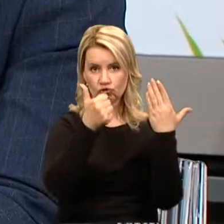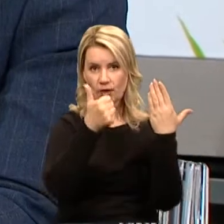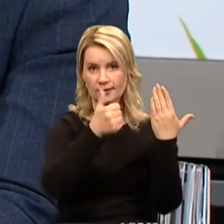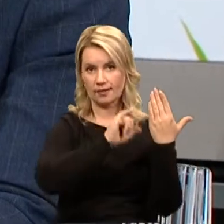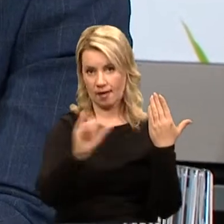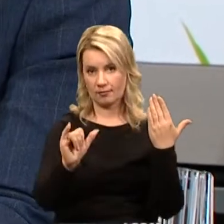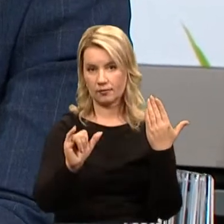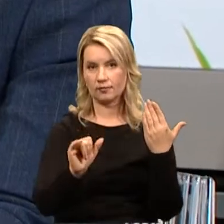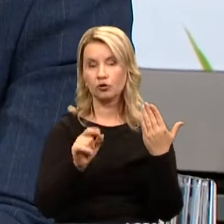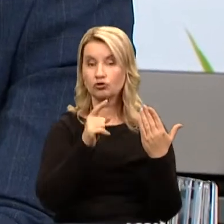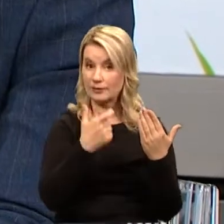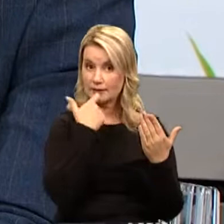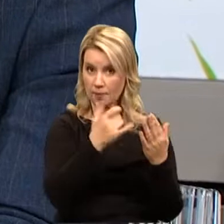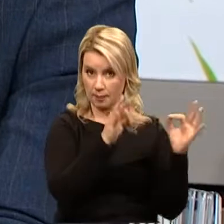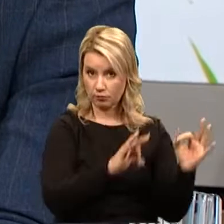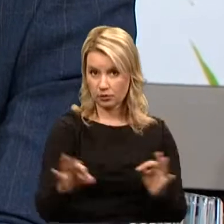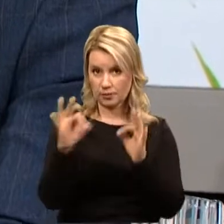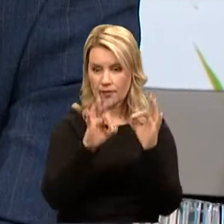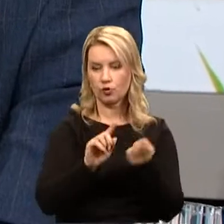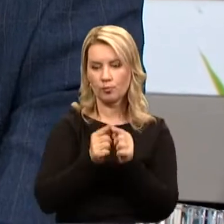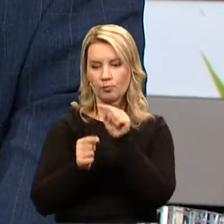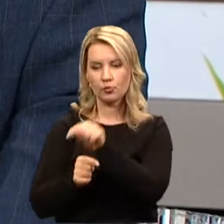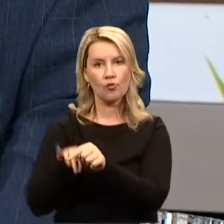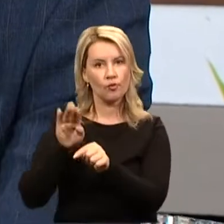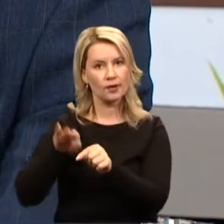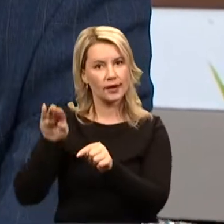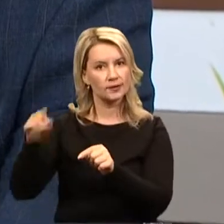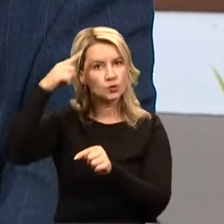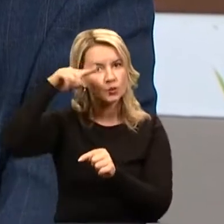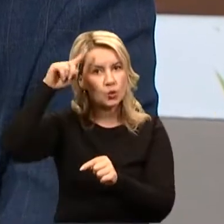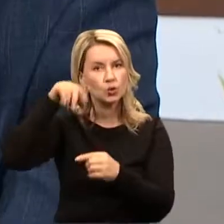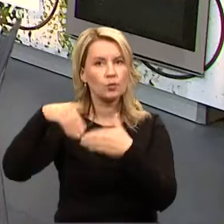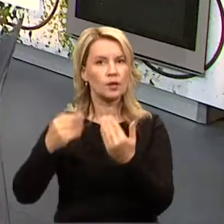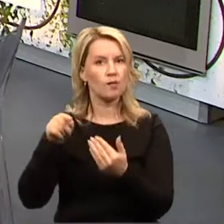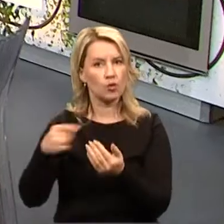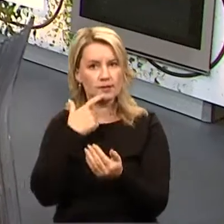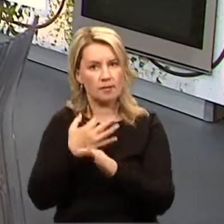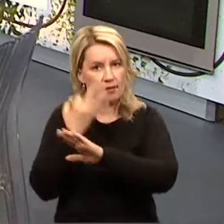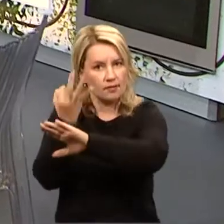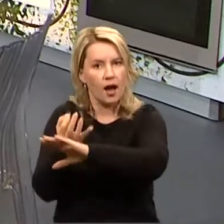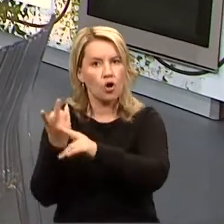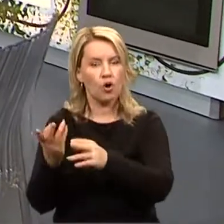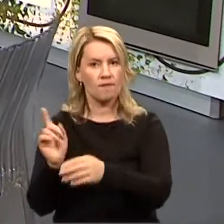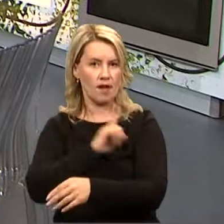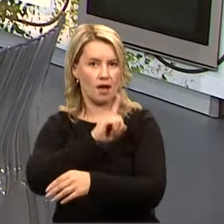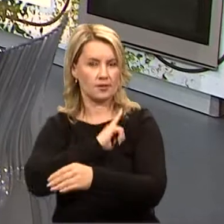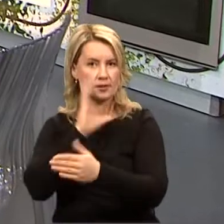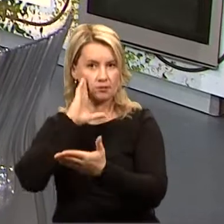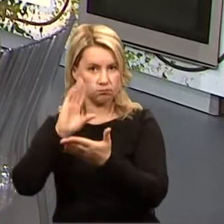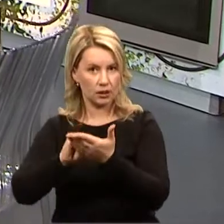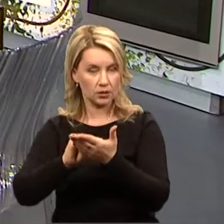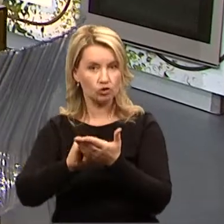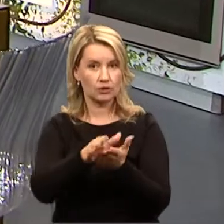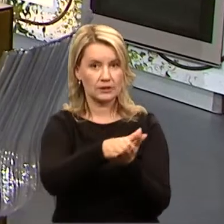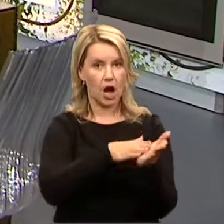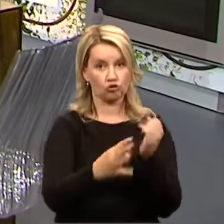chceme nachystat peníze dětem třeba na studium nebo na jejich vlastní bydlení a začneme ve 14 letech, tak si